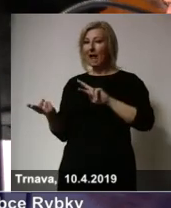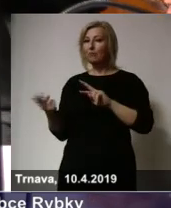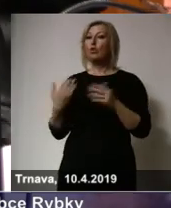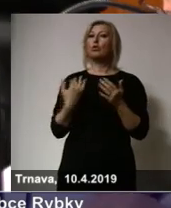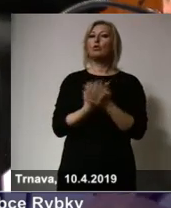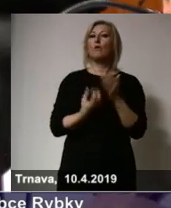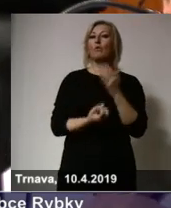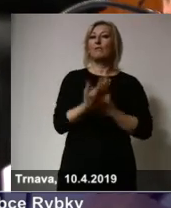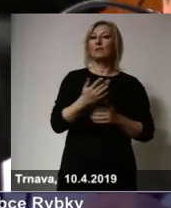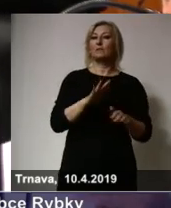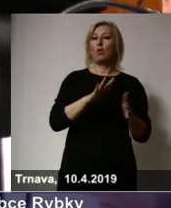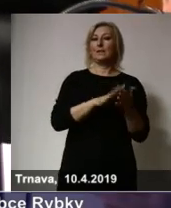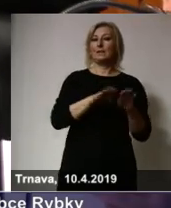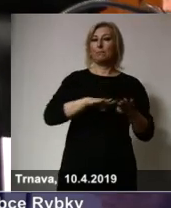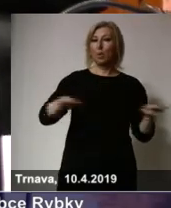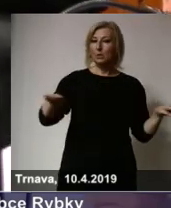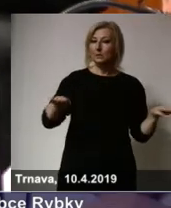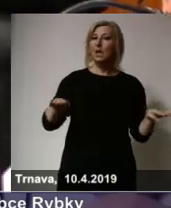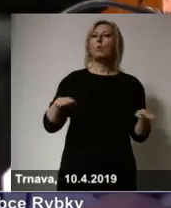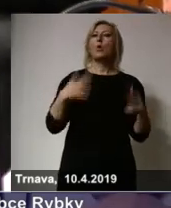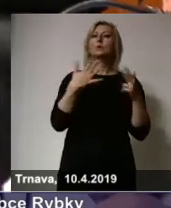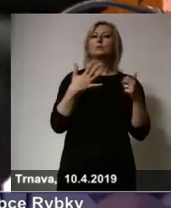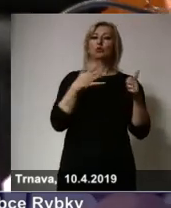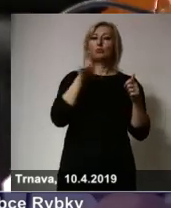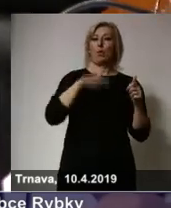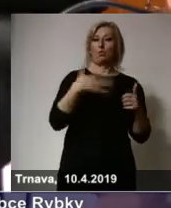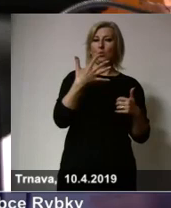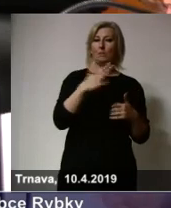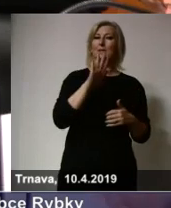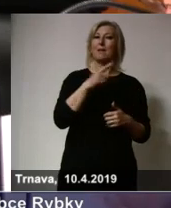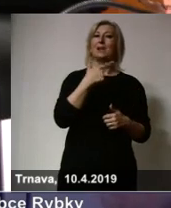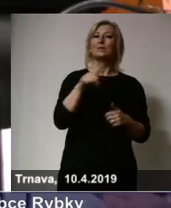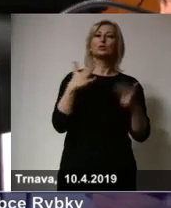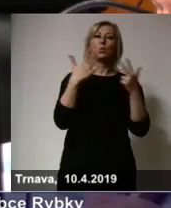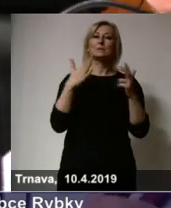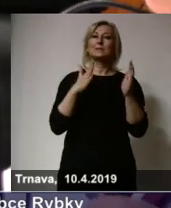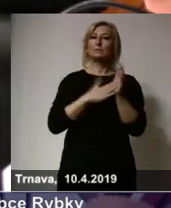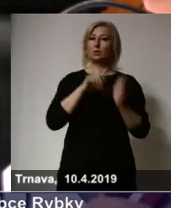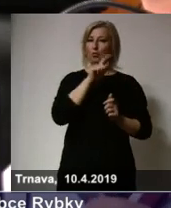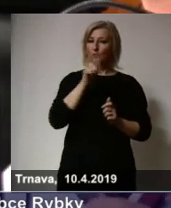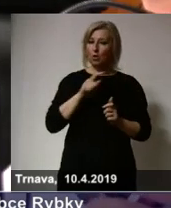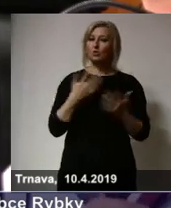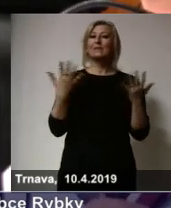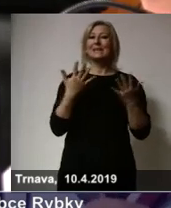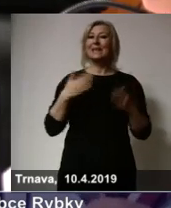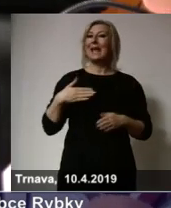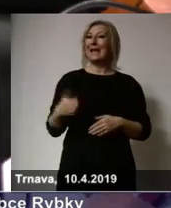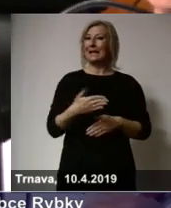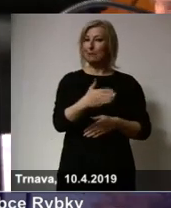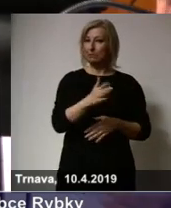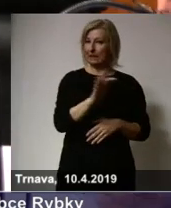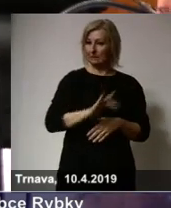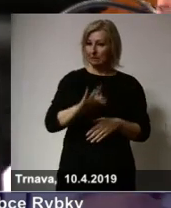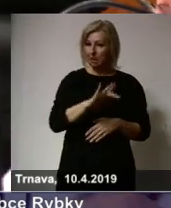pozemku parcelové číslo 85/5 celkovou výmerou 280 m2 v katastrálnom území Rybky do